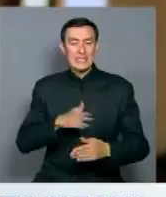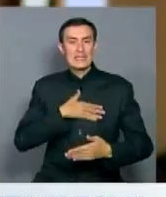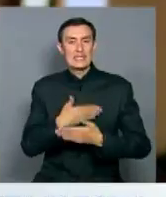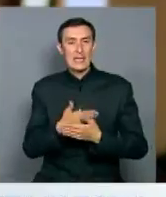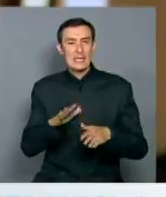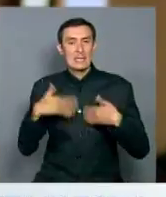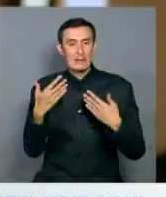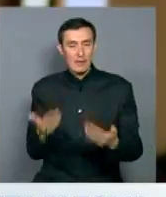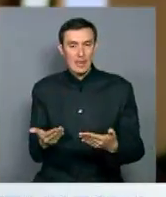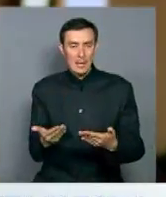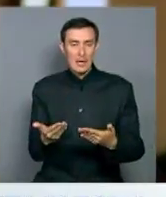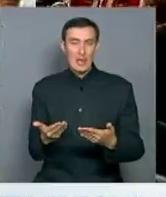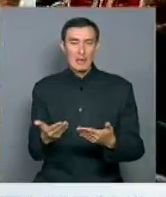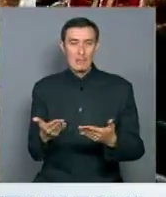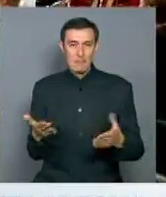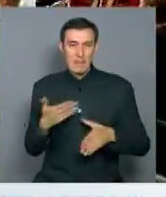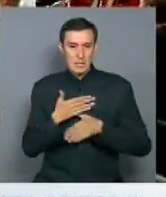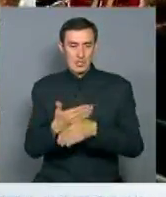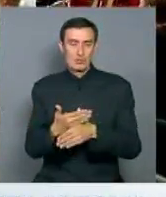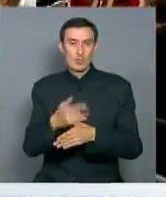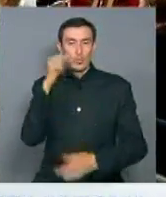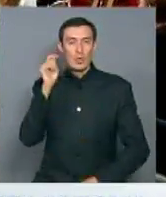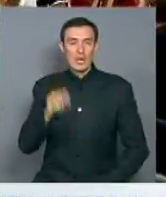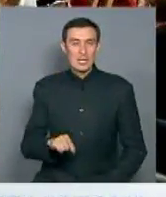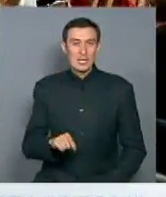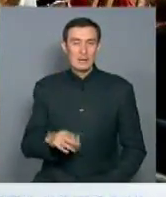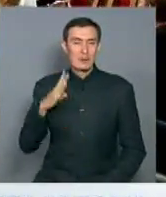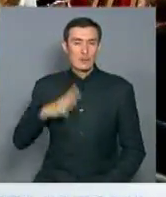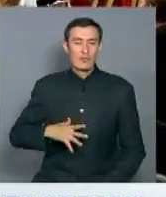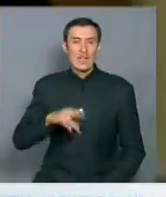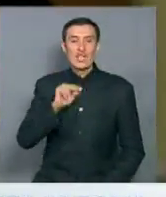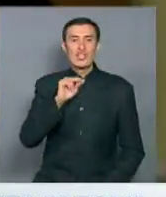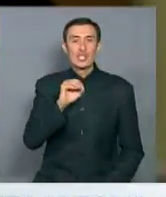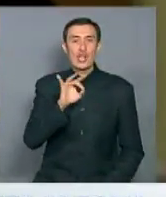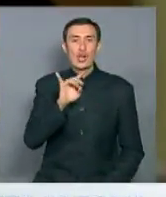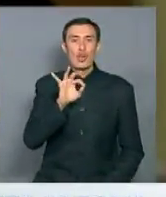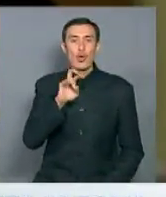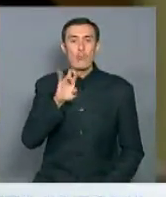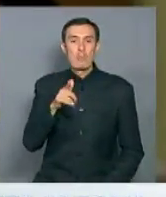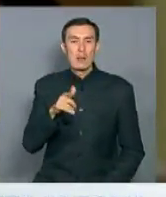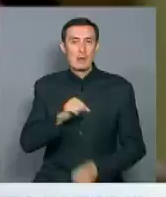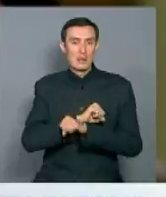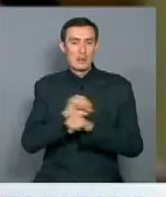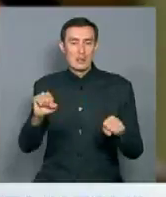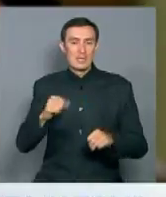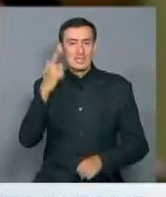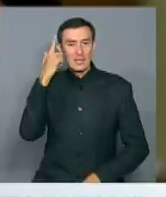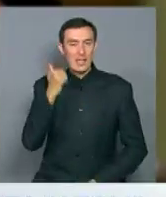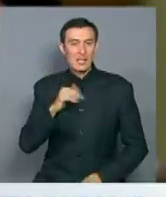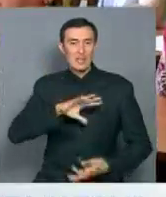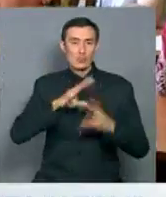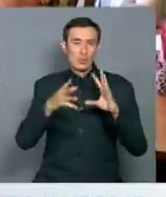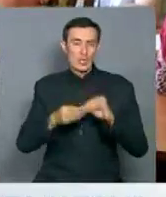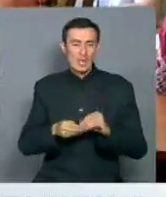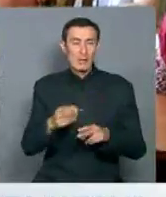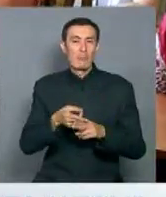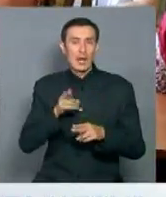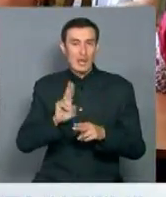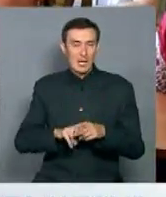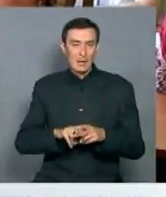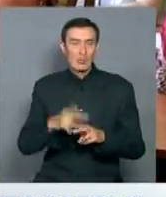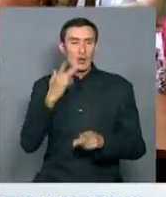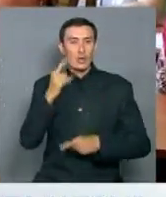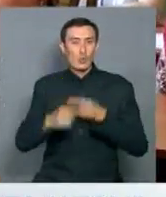инициативы поддерживаются. Украина, пережившая Чернобыльскую катастрофу, не понаслышке знает последствия ядерной трагедии. Именно поэтому